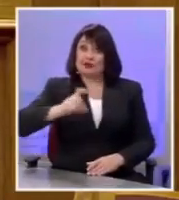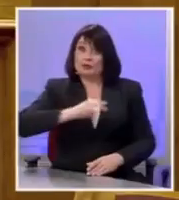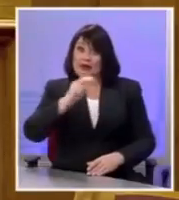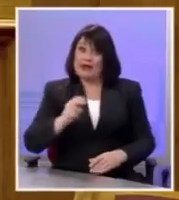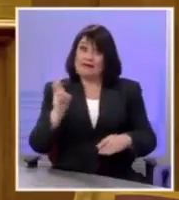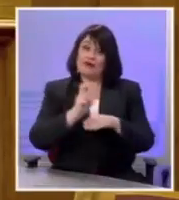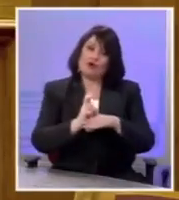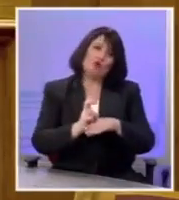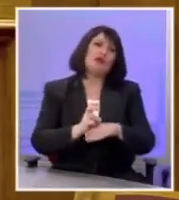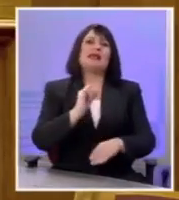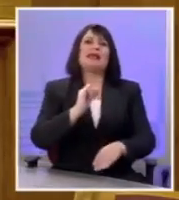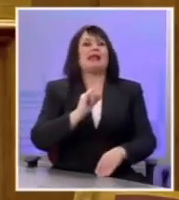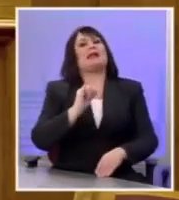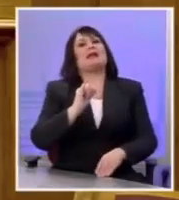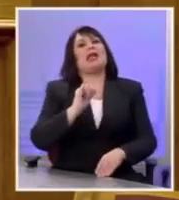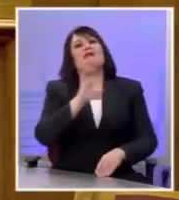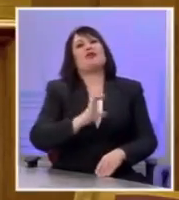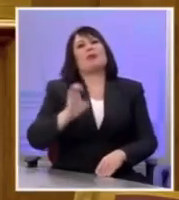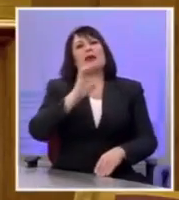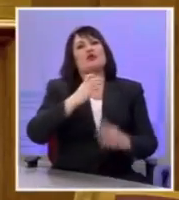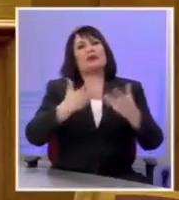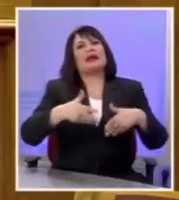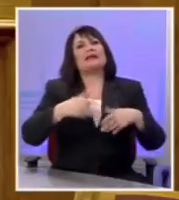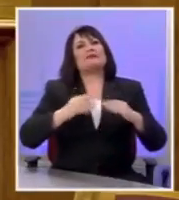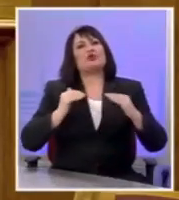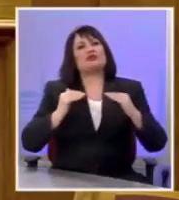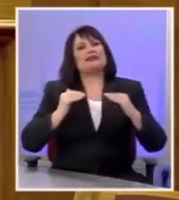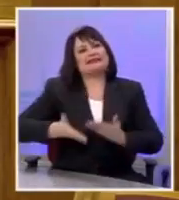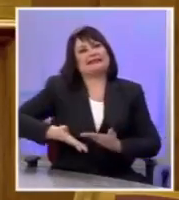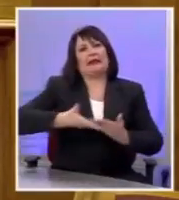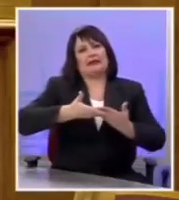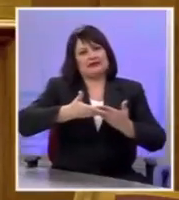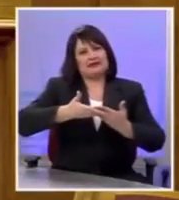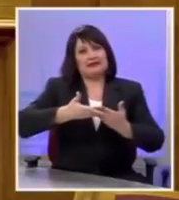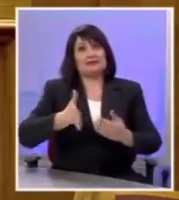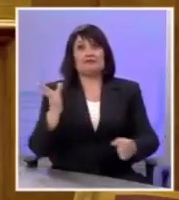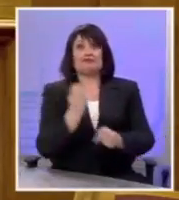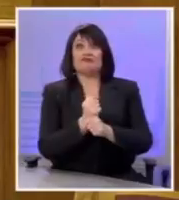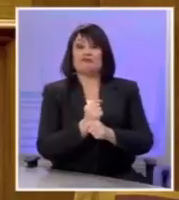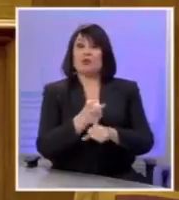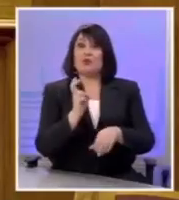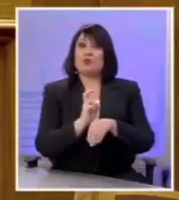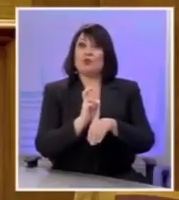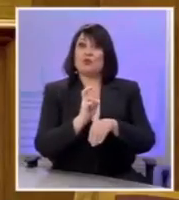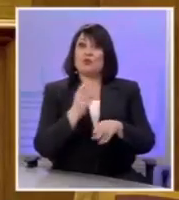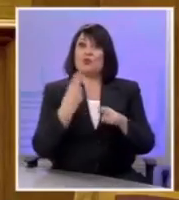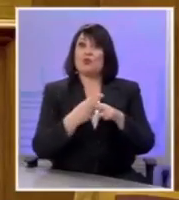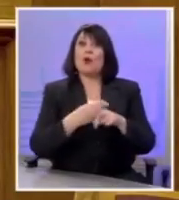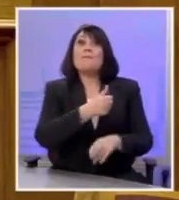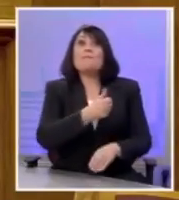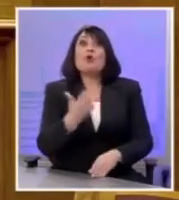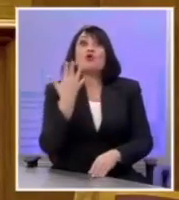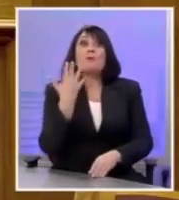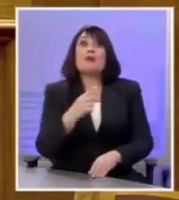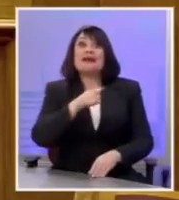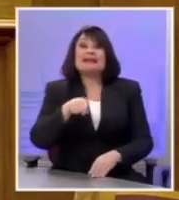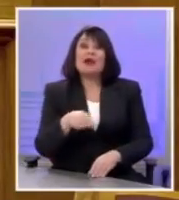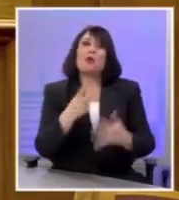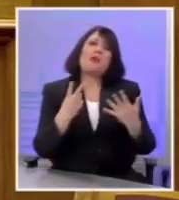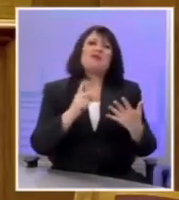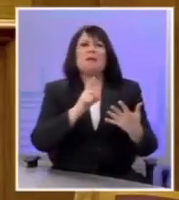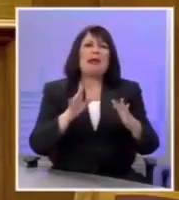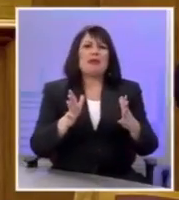το ESM για την ανακαθελοποίηση των τραπεζών. Είναι μεγάλη επιτυχία μας ότι θα χρειαστούμε μόνο 5 και